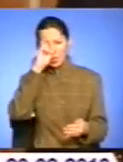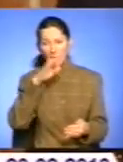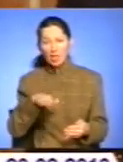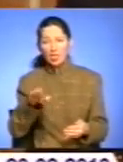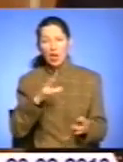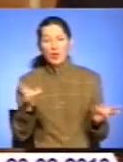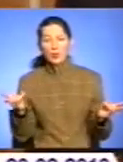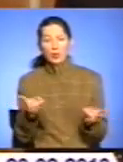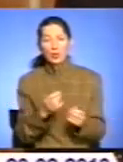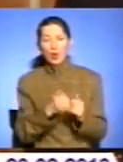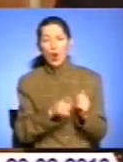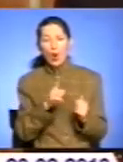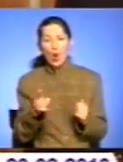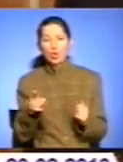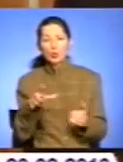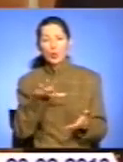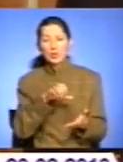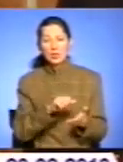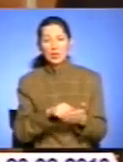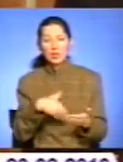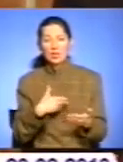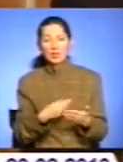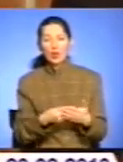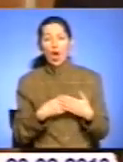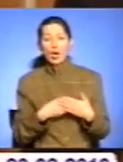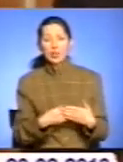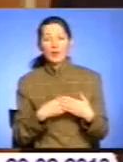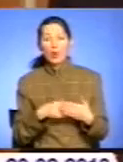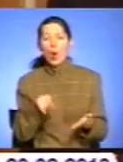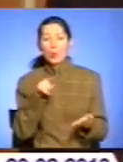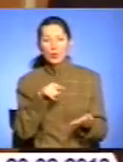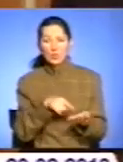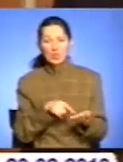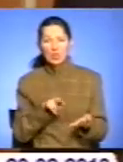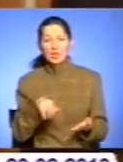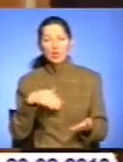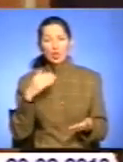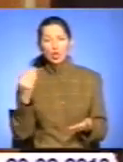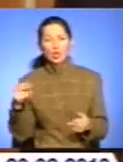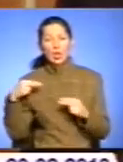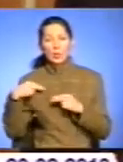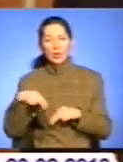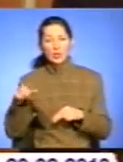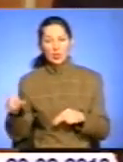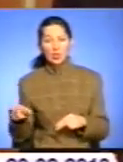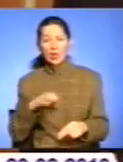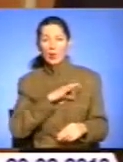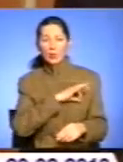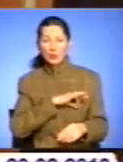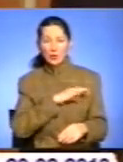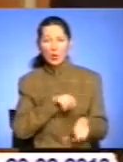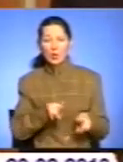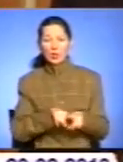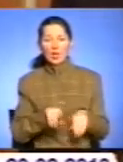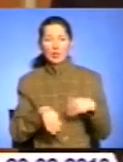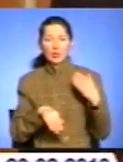потрібно кожному зайняти свою активну позицію, як зі сторони працівників, зі сторони профспілок, так і зі